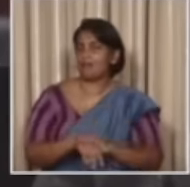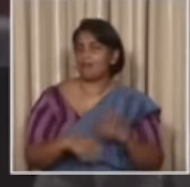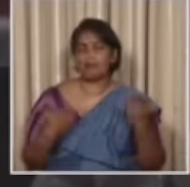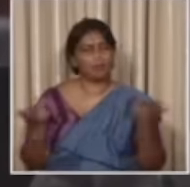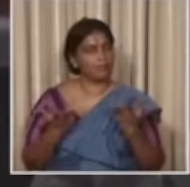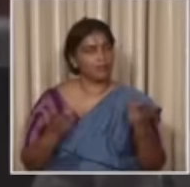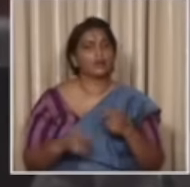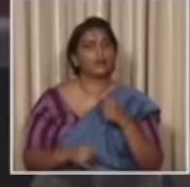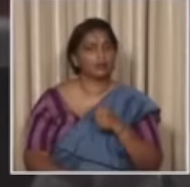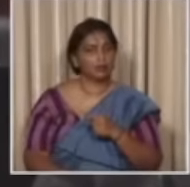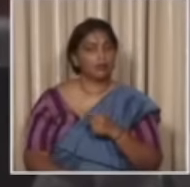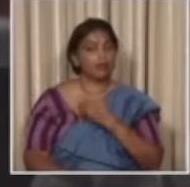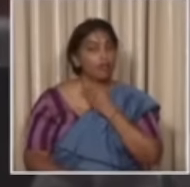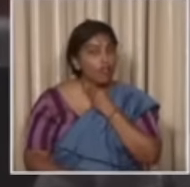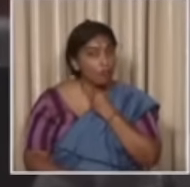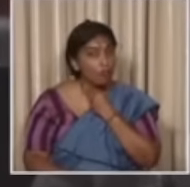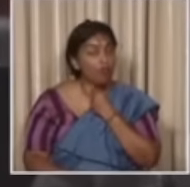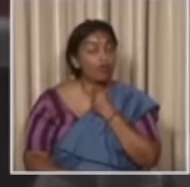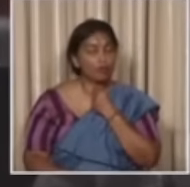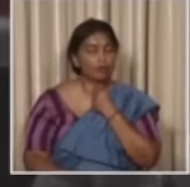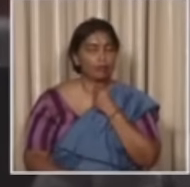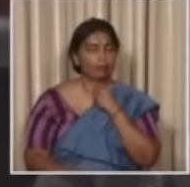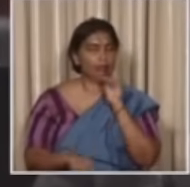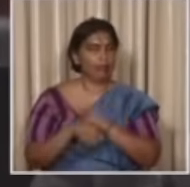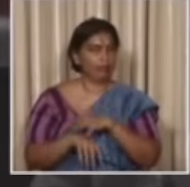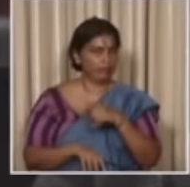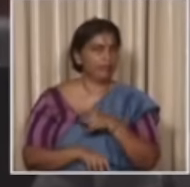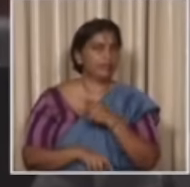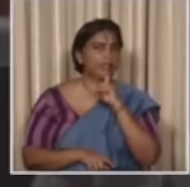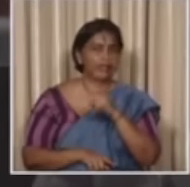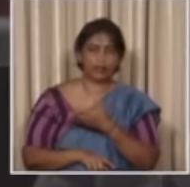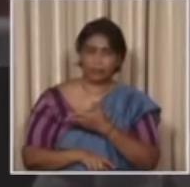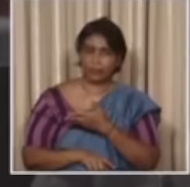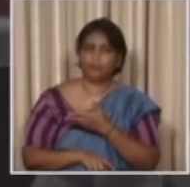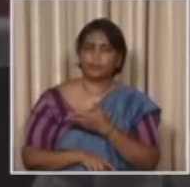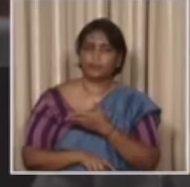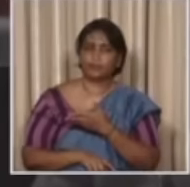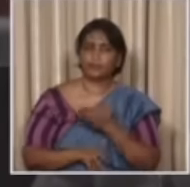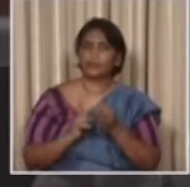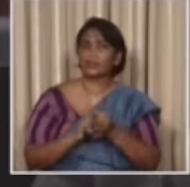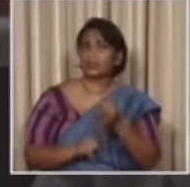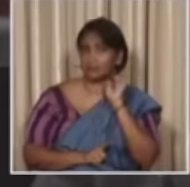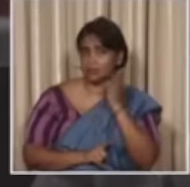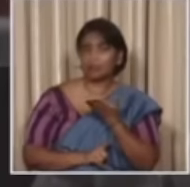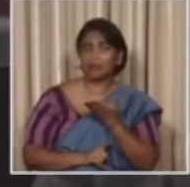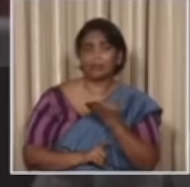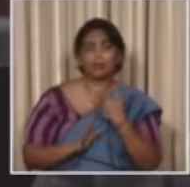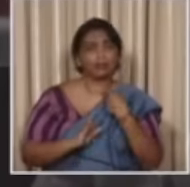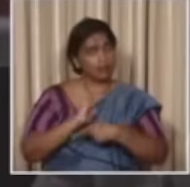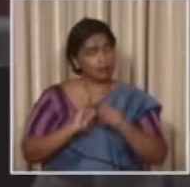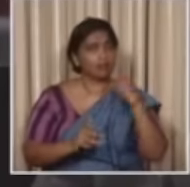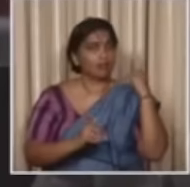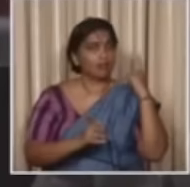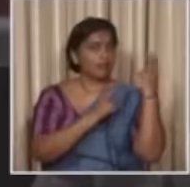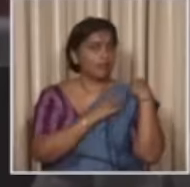නෙවෙයි. නෑ, අසත්‍යයි කියලා තහවුරු වෙලා තියෙනවා මේ වෙන විට. ඒ නිසා මේ හිටපු ජනාධිපතිවරයෙක් රටේ ජාතික